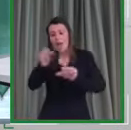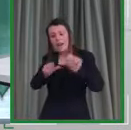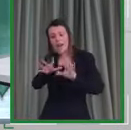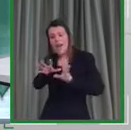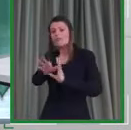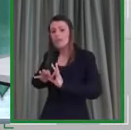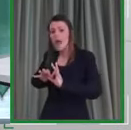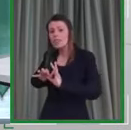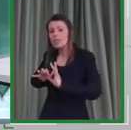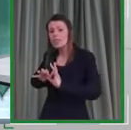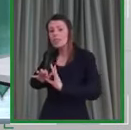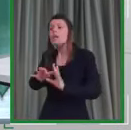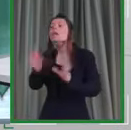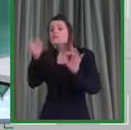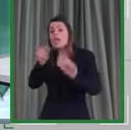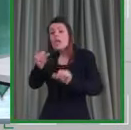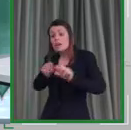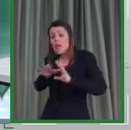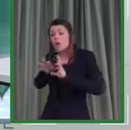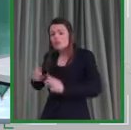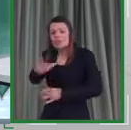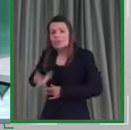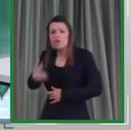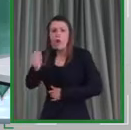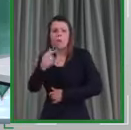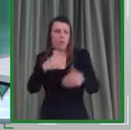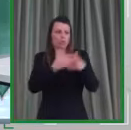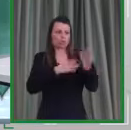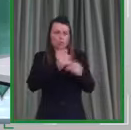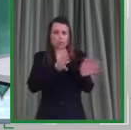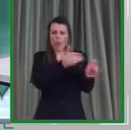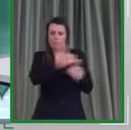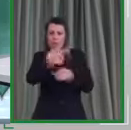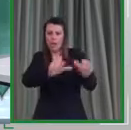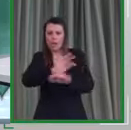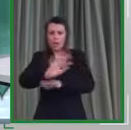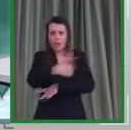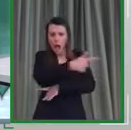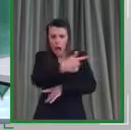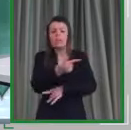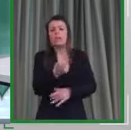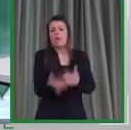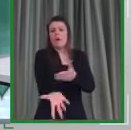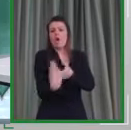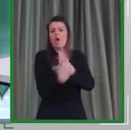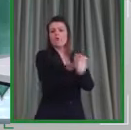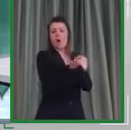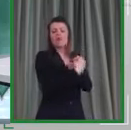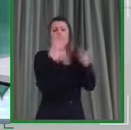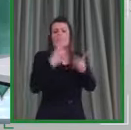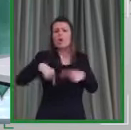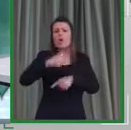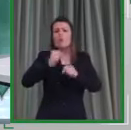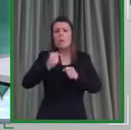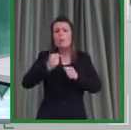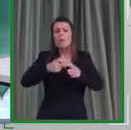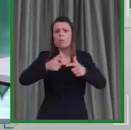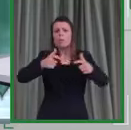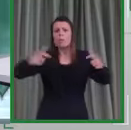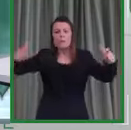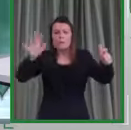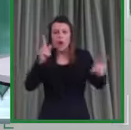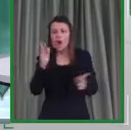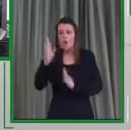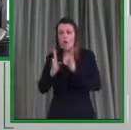altre strutture per o comunque per quanto possiamo ampliarne chiaro che il numero è sempre un numero limitato rispetto alla popolazione